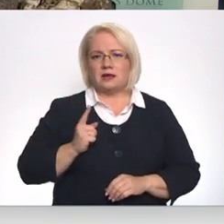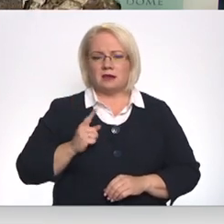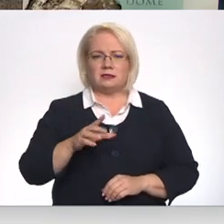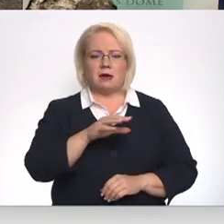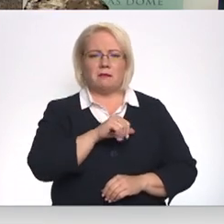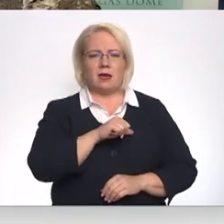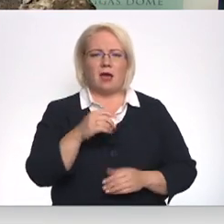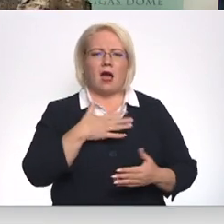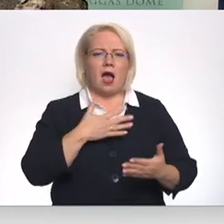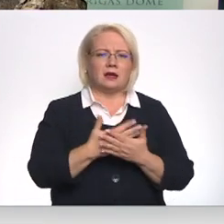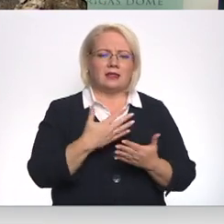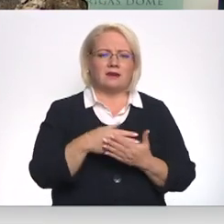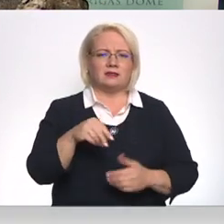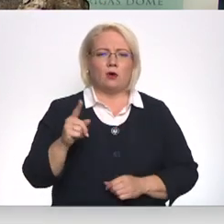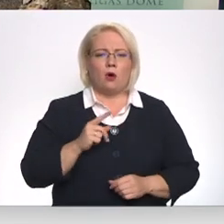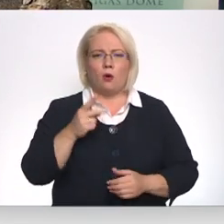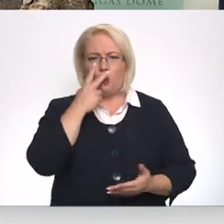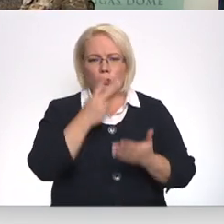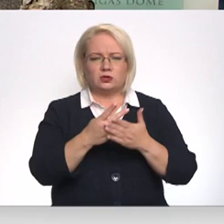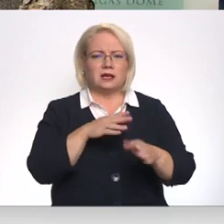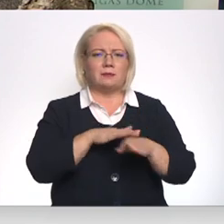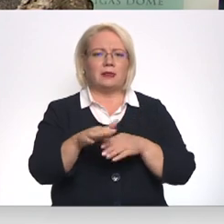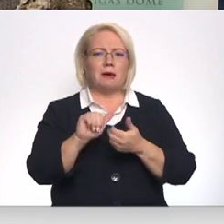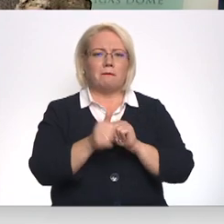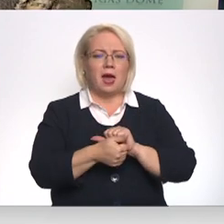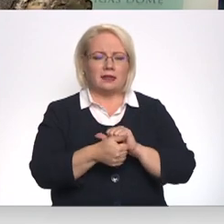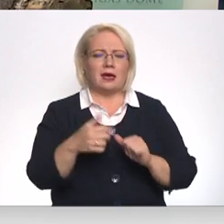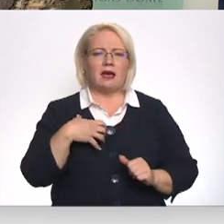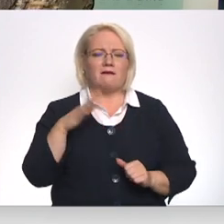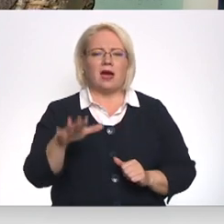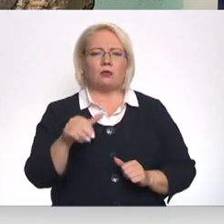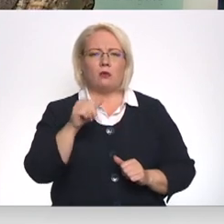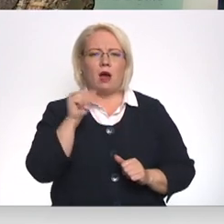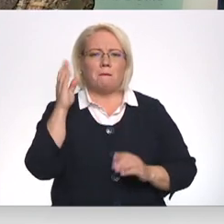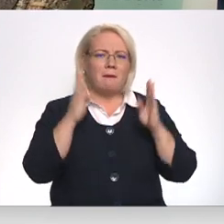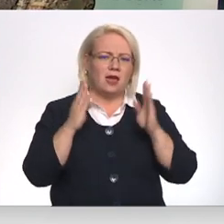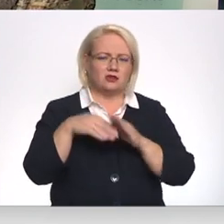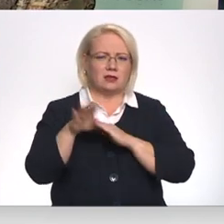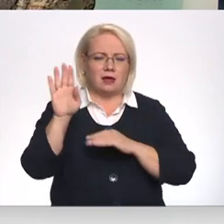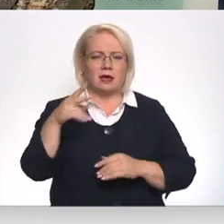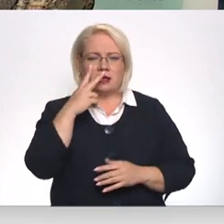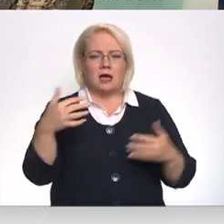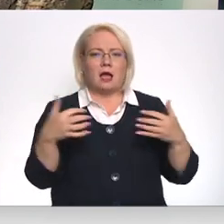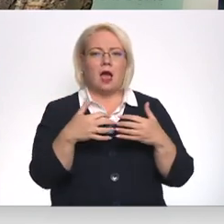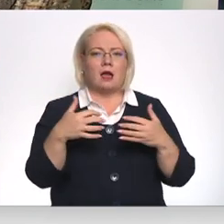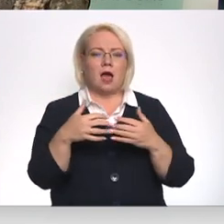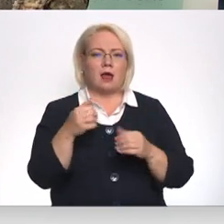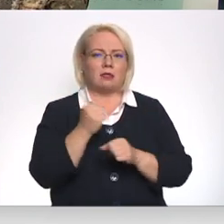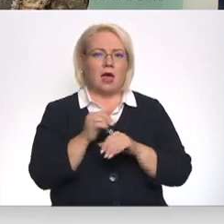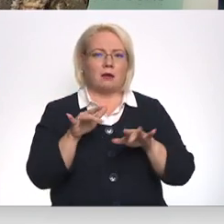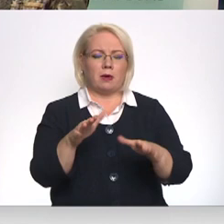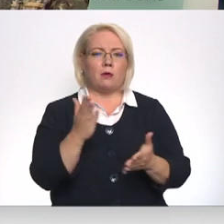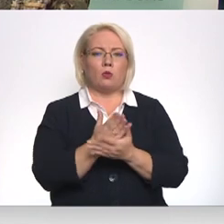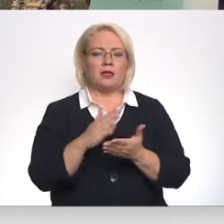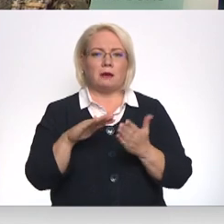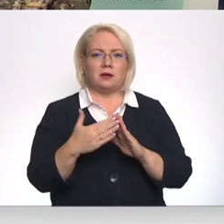aktīvs zemesardzes, pilnībā mainījās uzskats par to, ka mums jāiet ir ārā no zaļajām zonām, jo principā mēs redzam, ka visa karadarbība mūsdienās jau notiek tikai pilsētās, un to